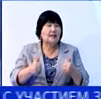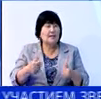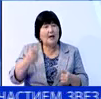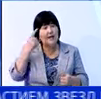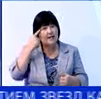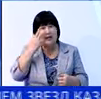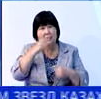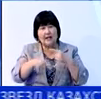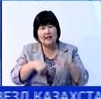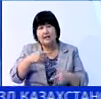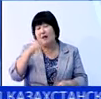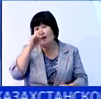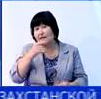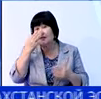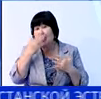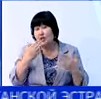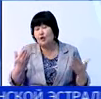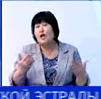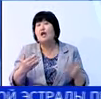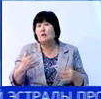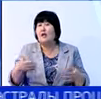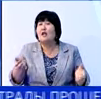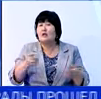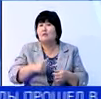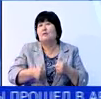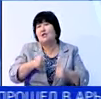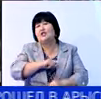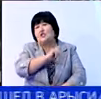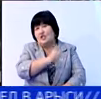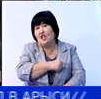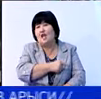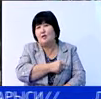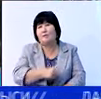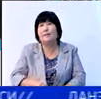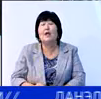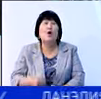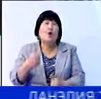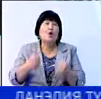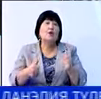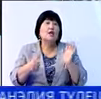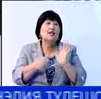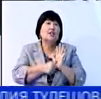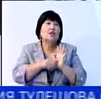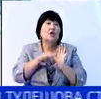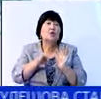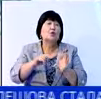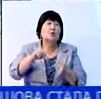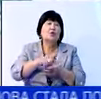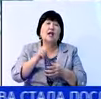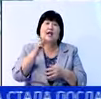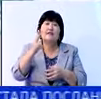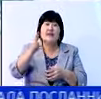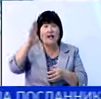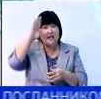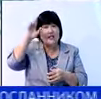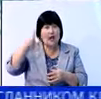знании традиций и обрядов казахского народа, мерились силой. В конкурсе из 6 туров участвовали 12